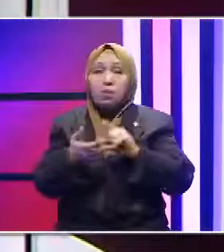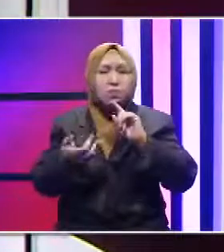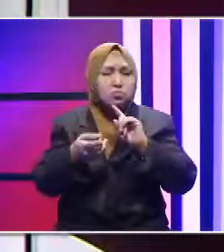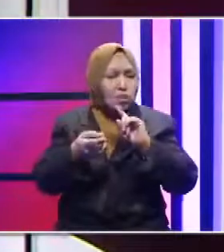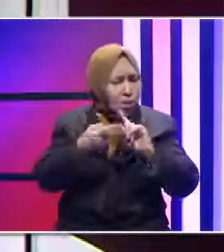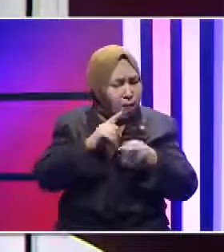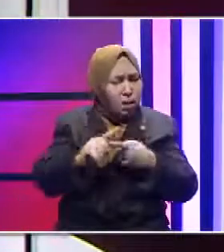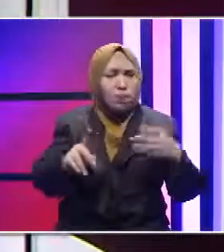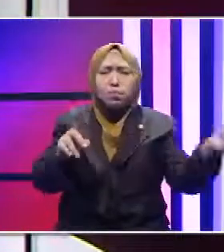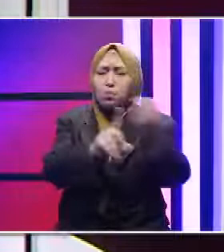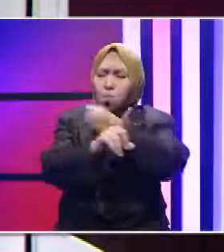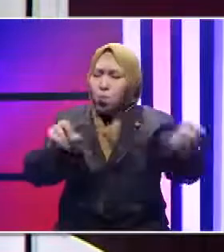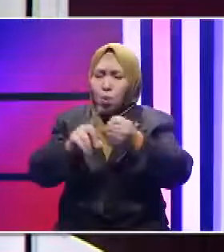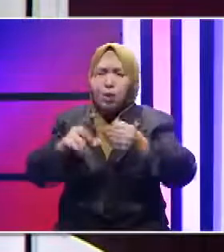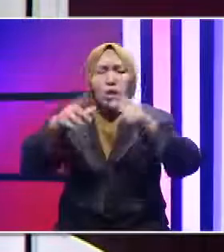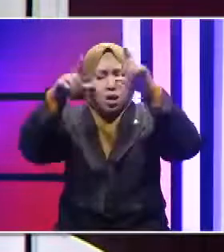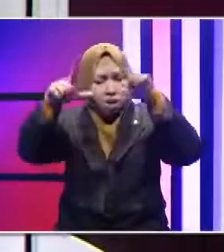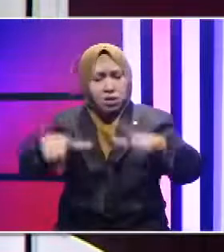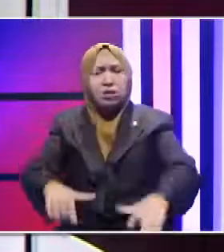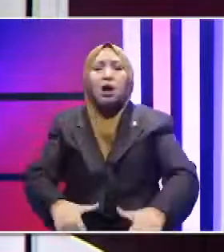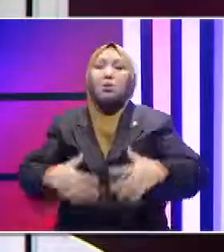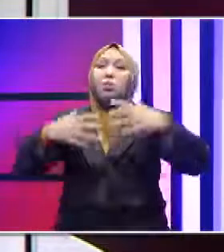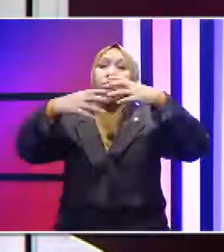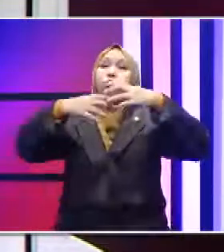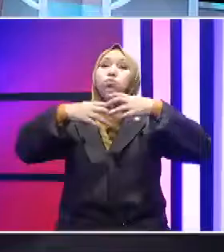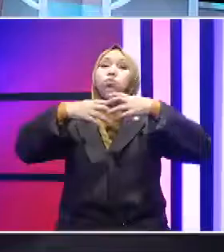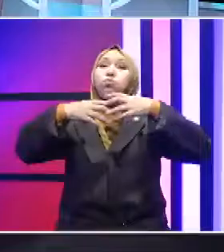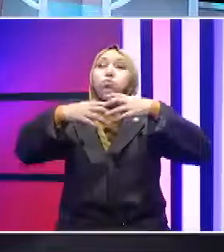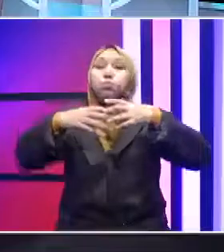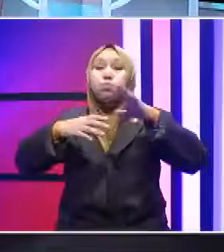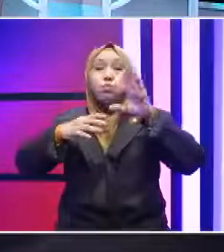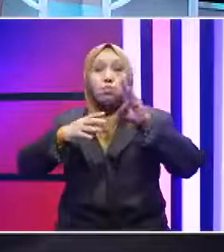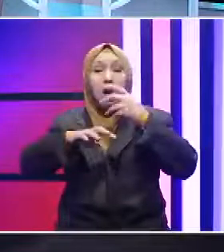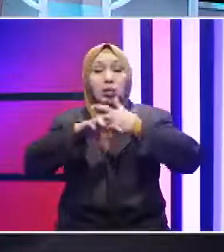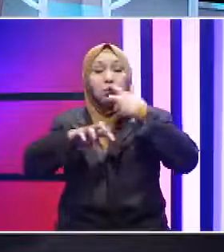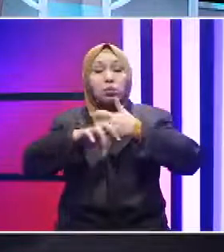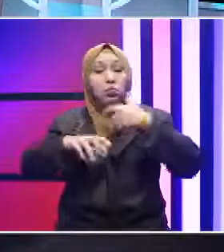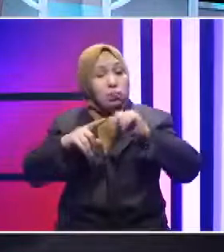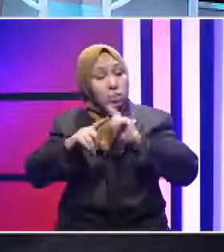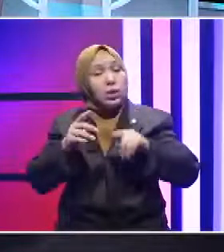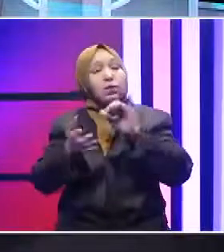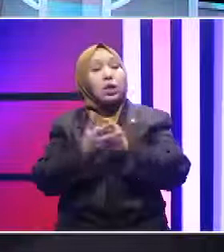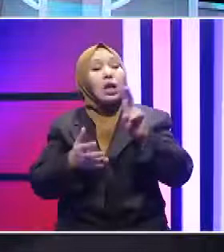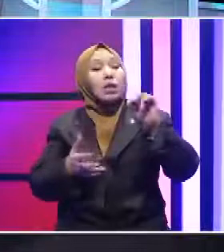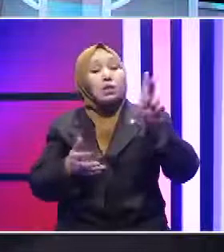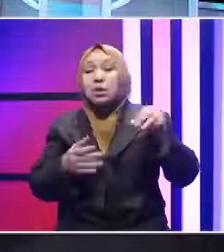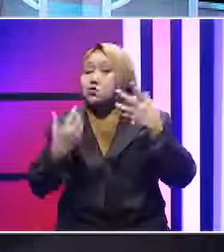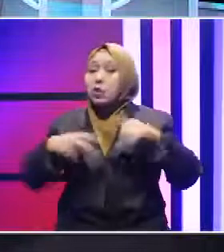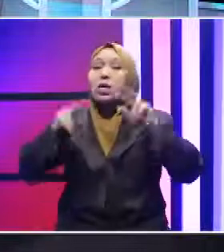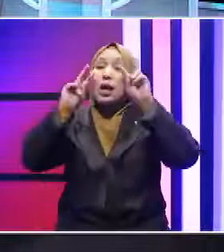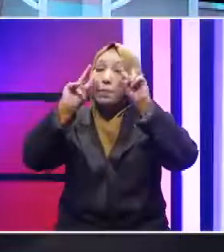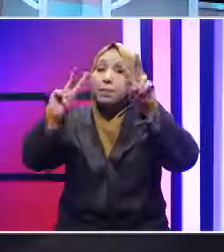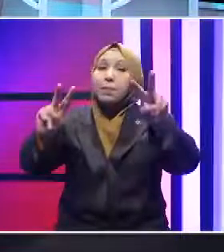dipukul, diletakkan batu seperti Bilal Ustaz ya, tapi bagi mereka, mereka rasakan itu adalah nikmat untuk mereka. Mereka dah nampak dah